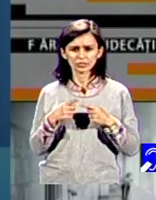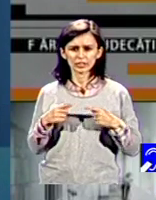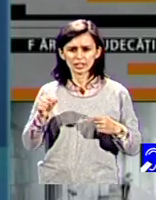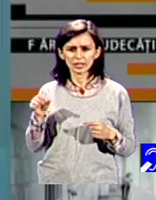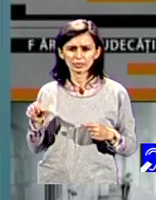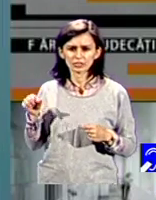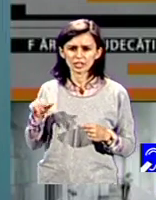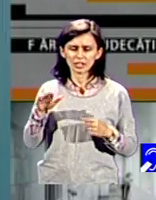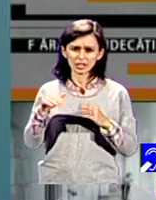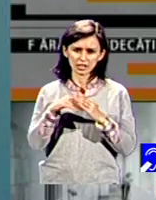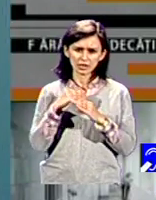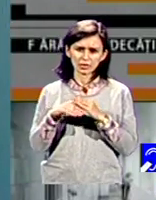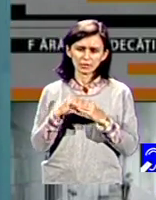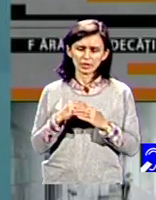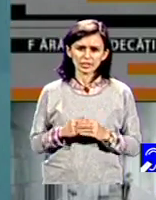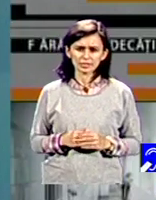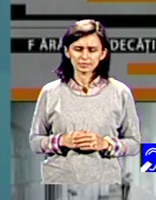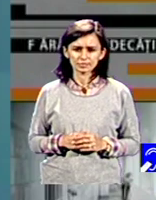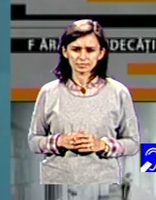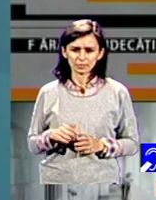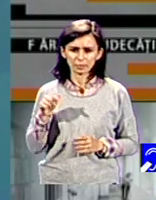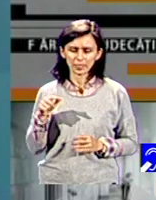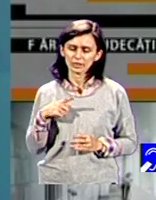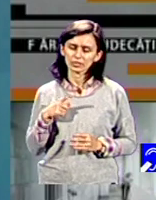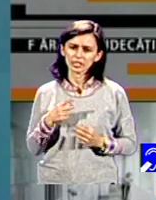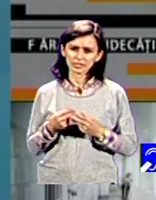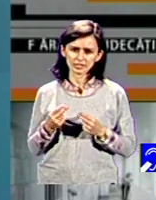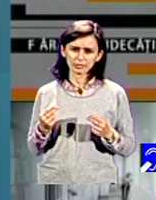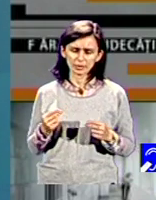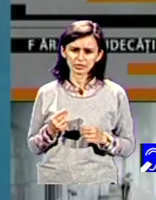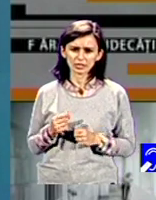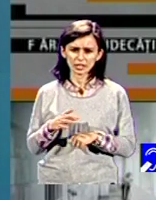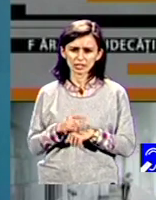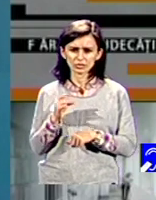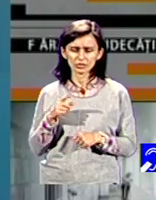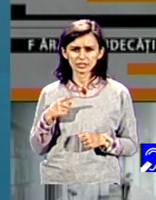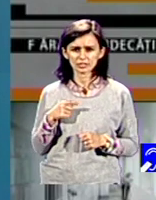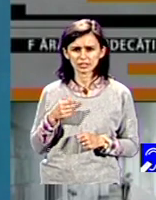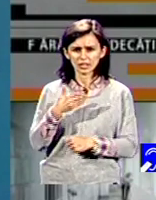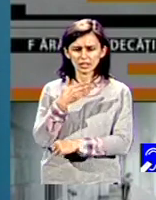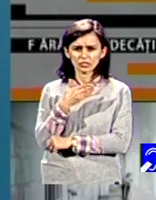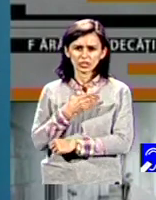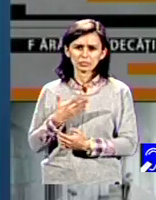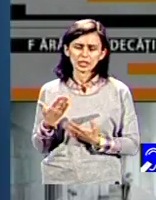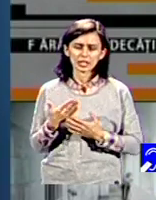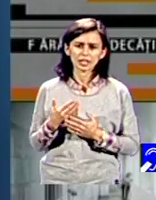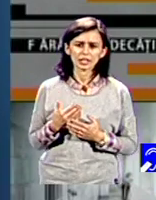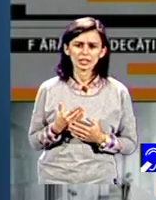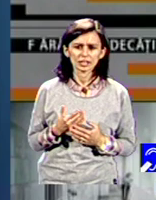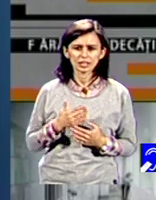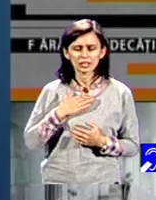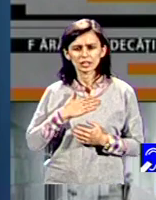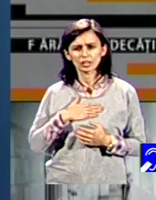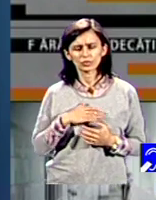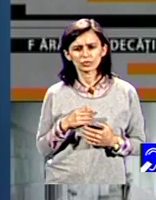poate crea fără probleme iar acolo De acolo există mai multe variante sunt angajatori care poate întradevăr vorbea